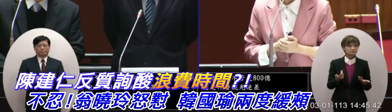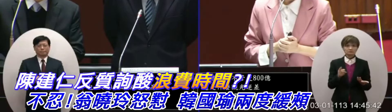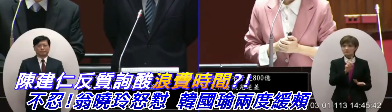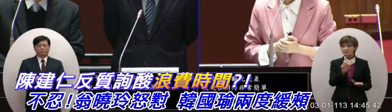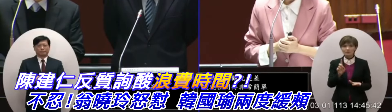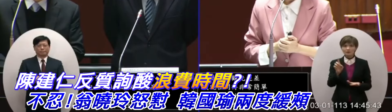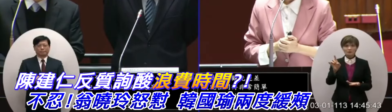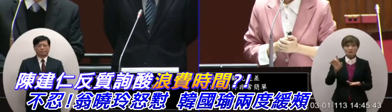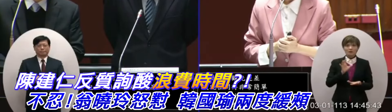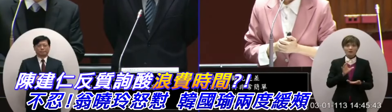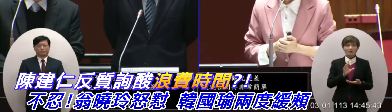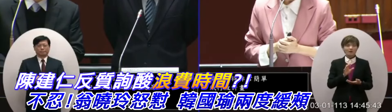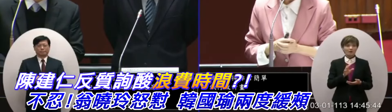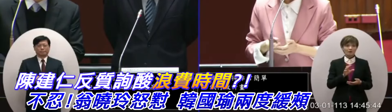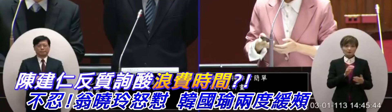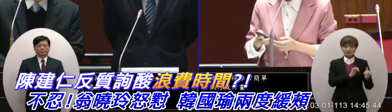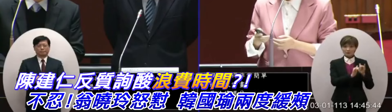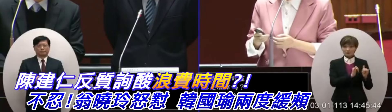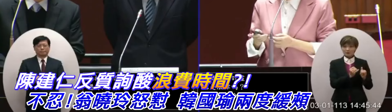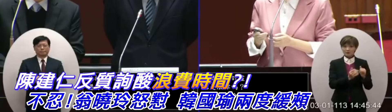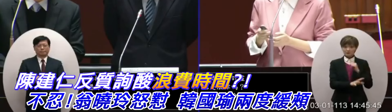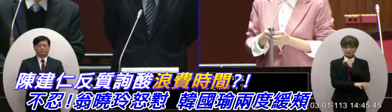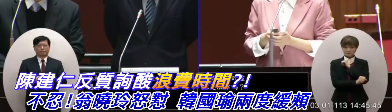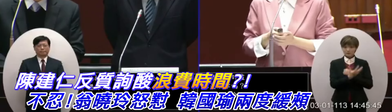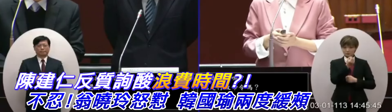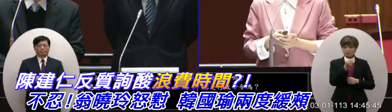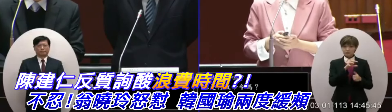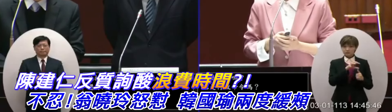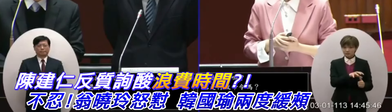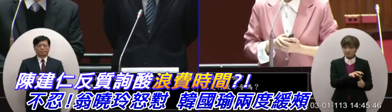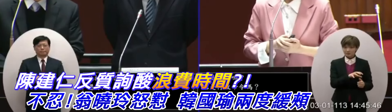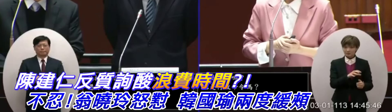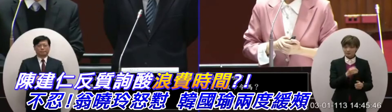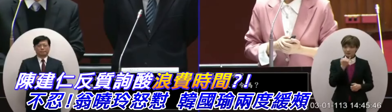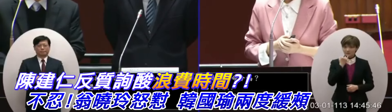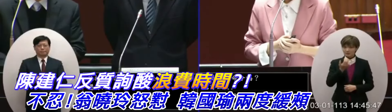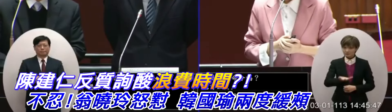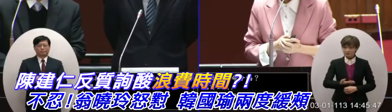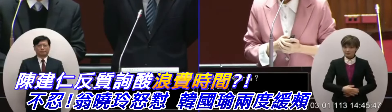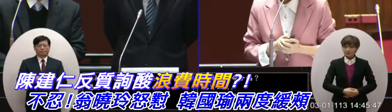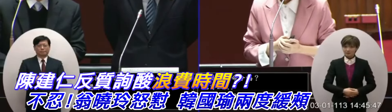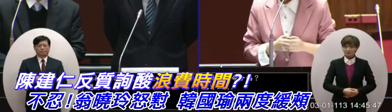权利吗？这个部分，我希望，